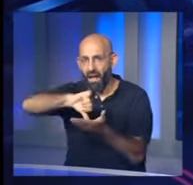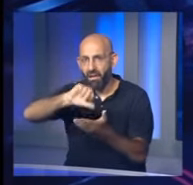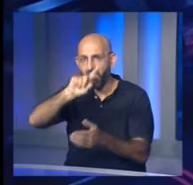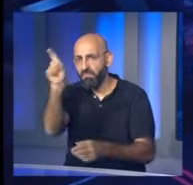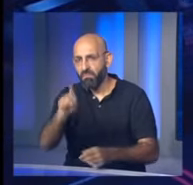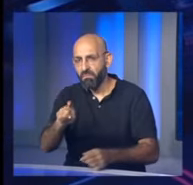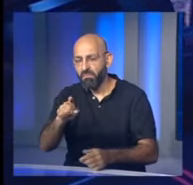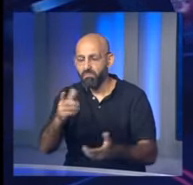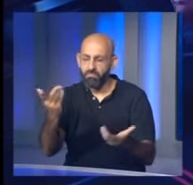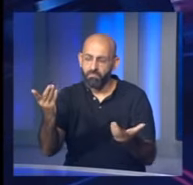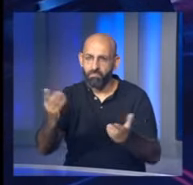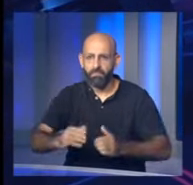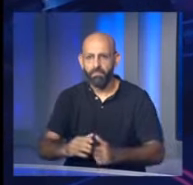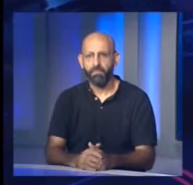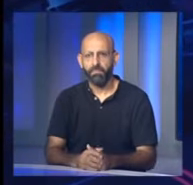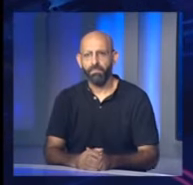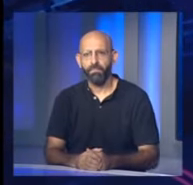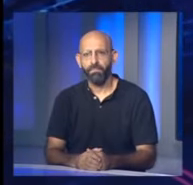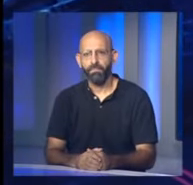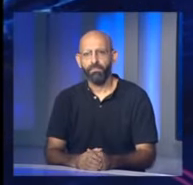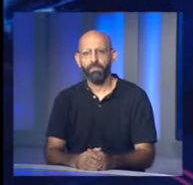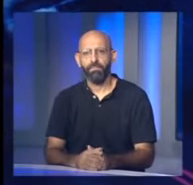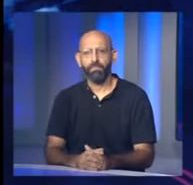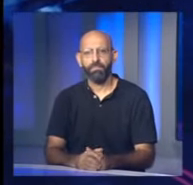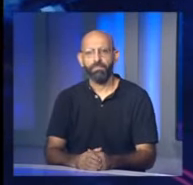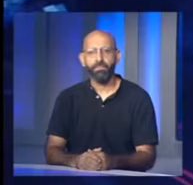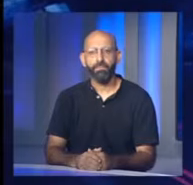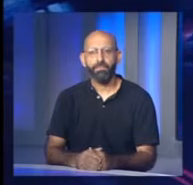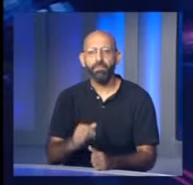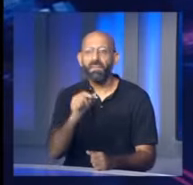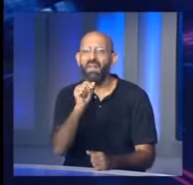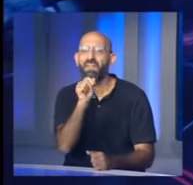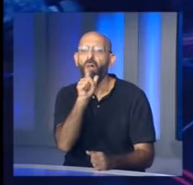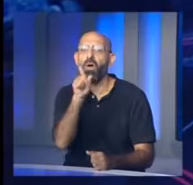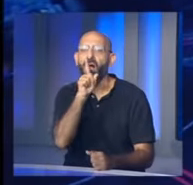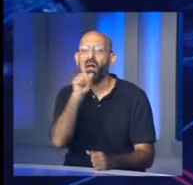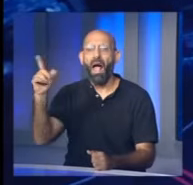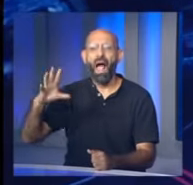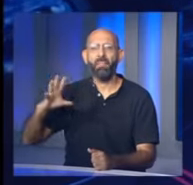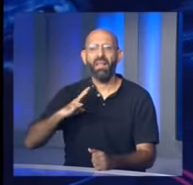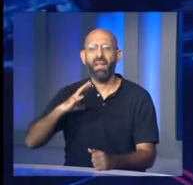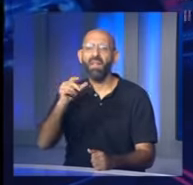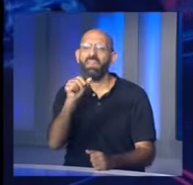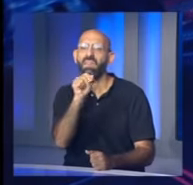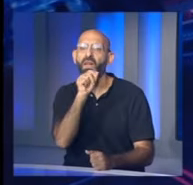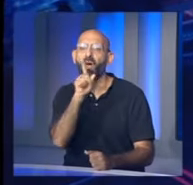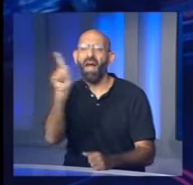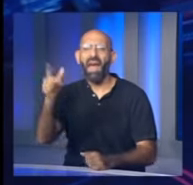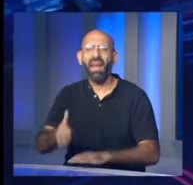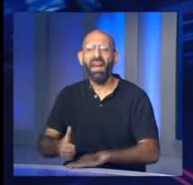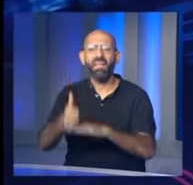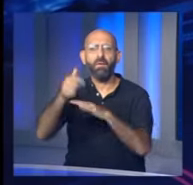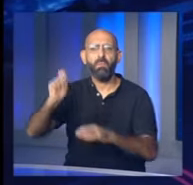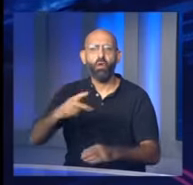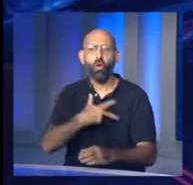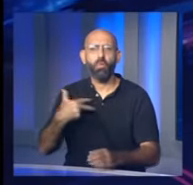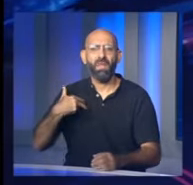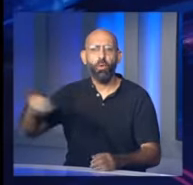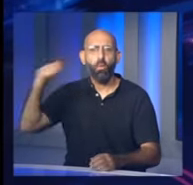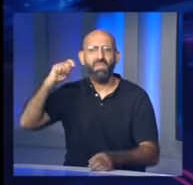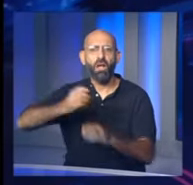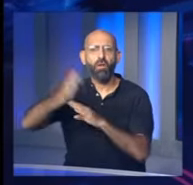الاسرائيلي على هجوم ايران في الدوحه استقبل الشيخ محمد بن عبد الرحمن بن جاسم